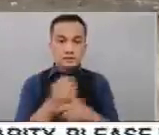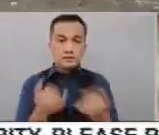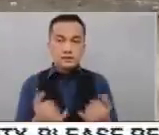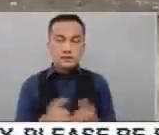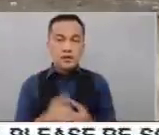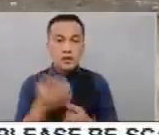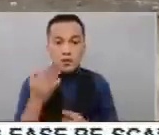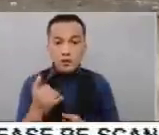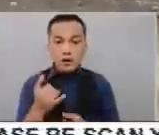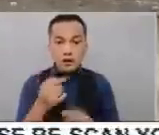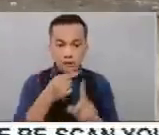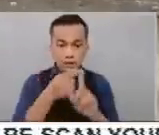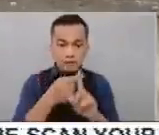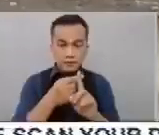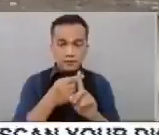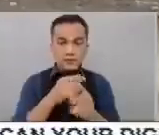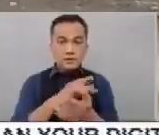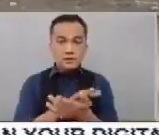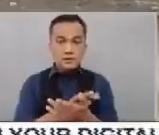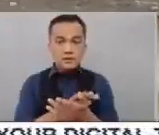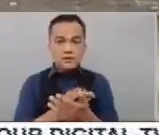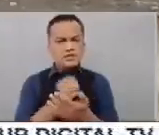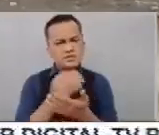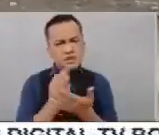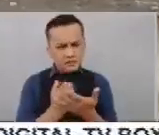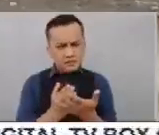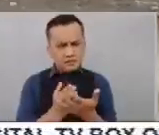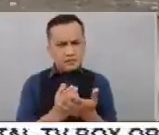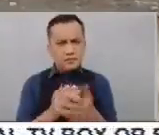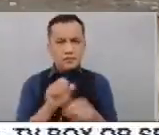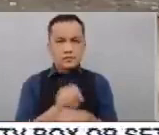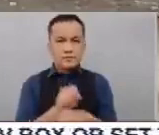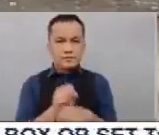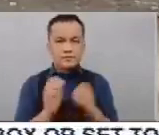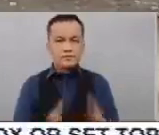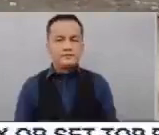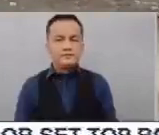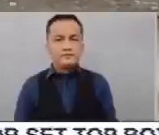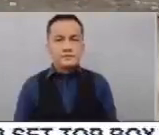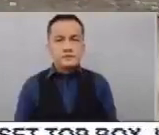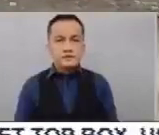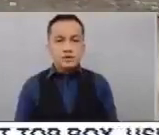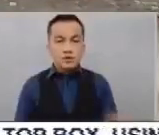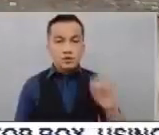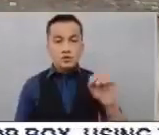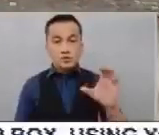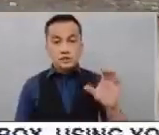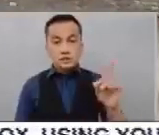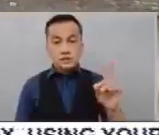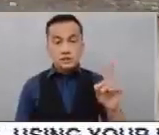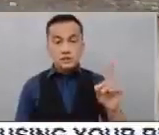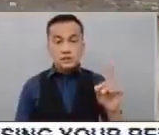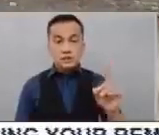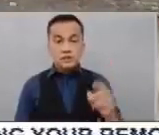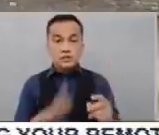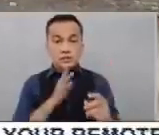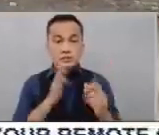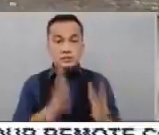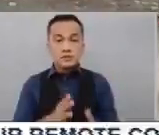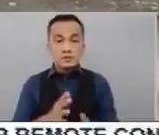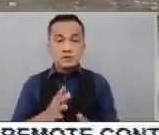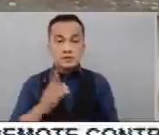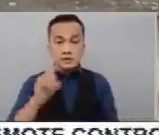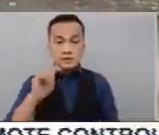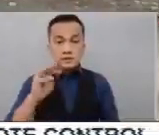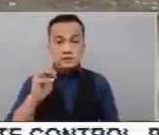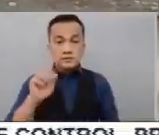Hoy, Friday na, talamin natin kung may pagalaw ba sa presyo ng mga pangunahing bilihin. Iatid yan sa atin ni Luisa Arispe